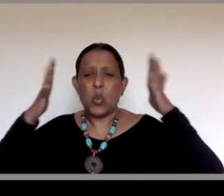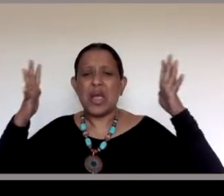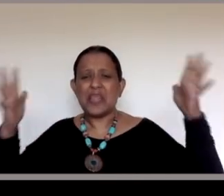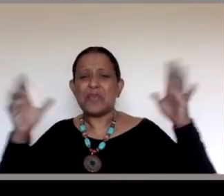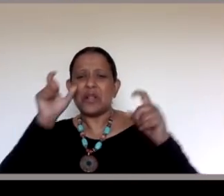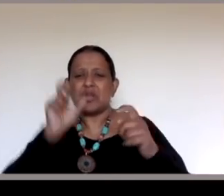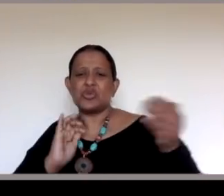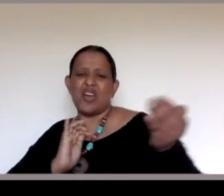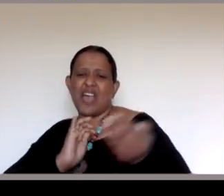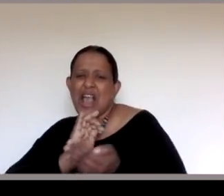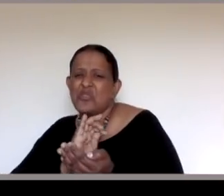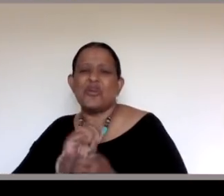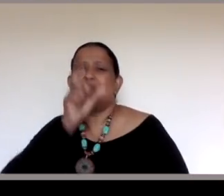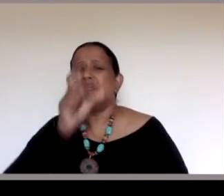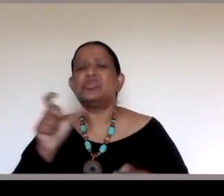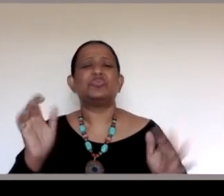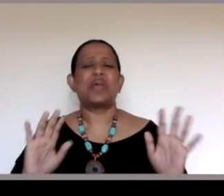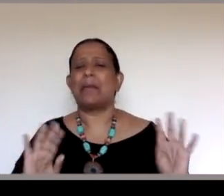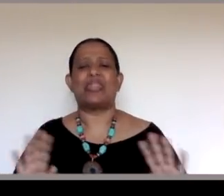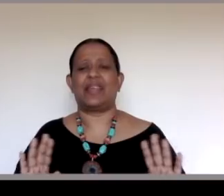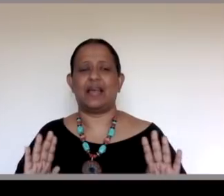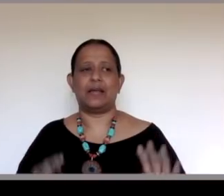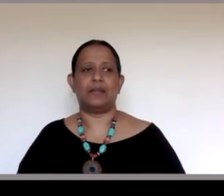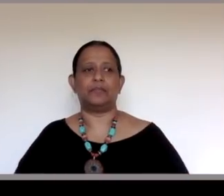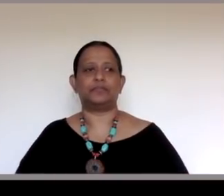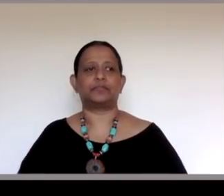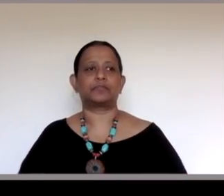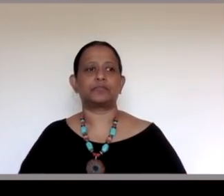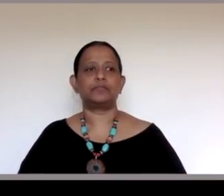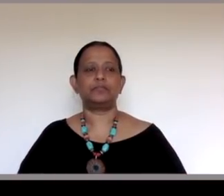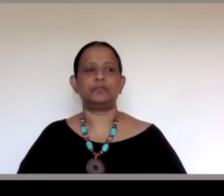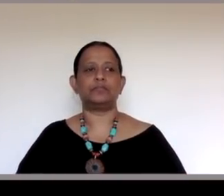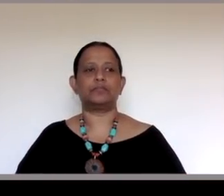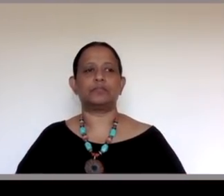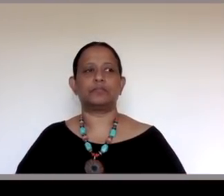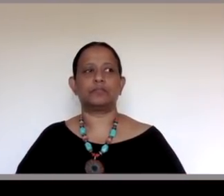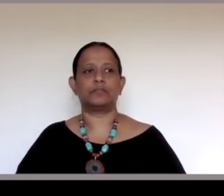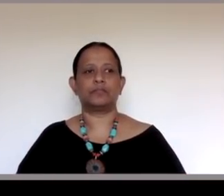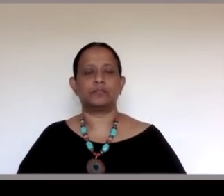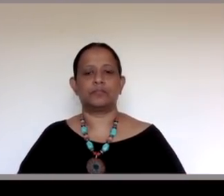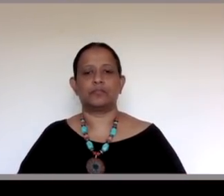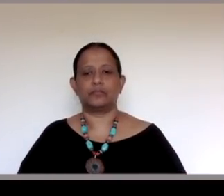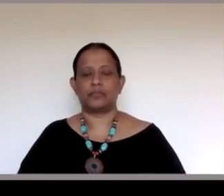வாண்ணினே. தாழ்மையுள்ள மக்களோடு உறவாடுவதற்கு நாம் யாருமே விருப்பமடையாமல் இருக்க மாட்டோம்.